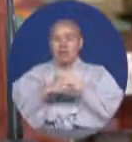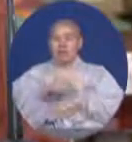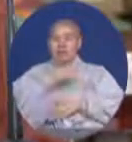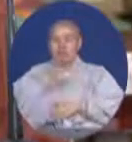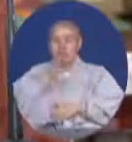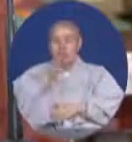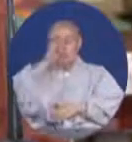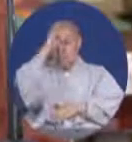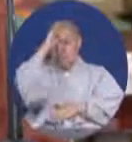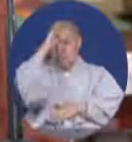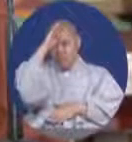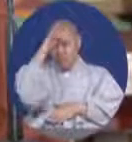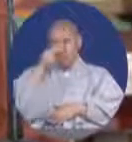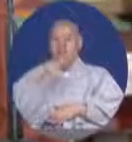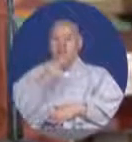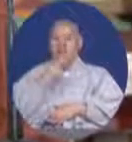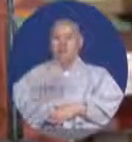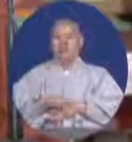거예요.